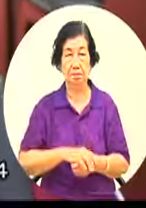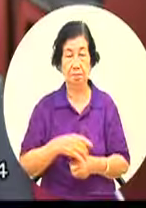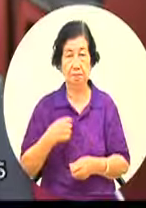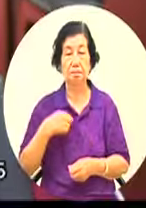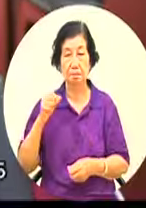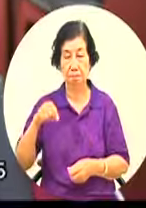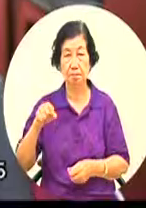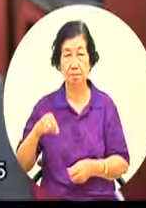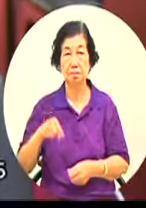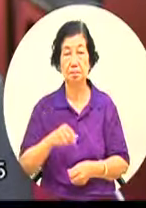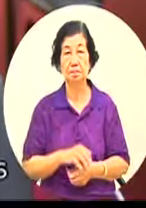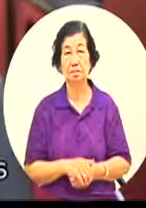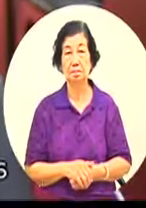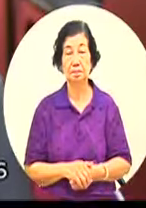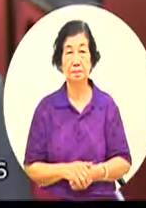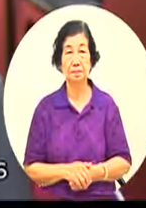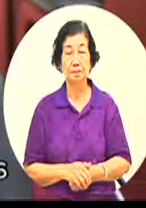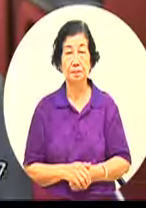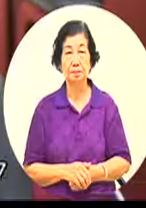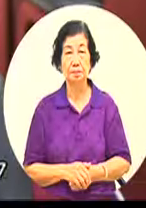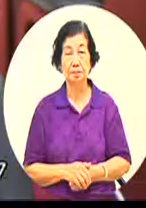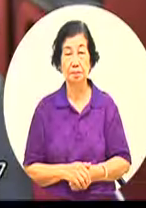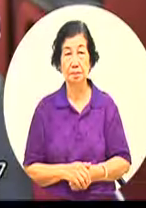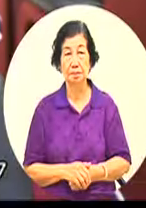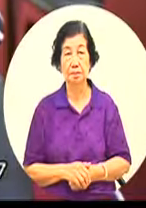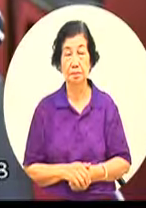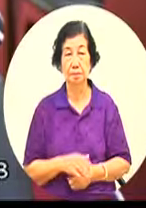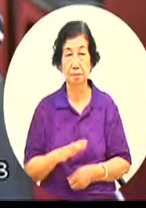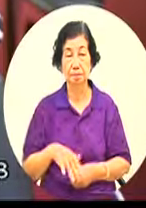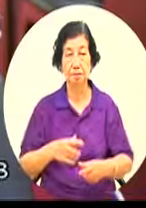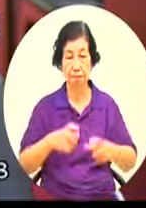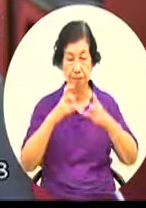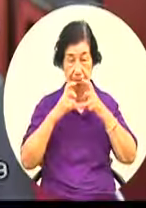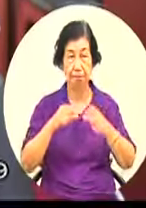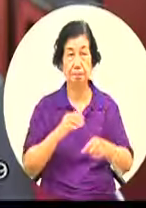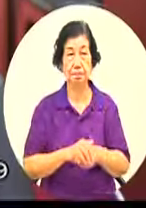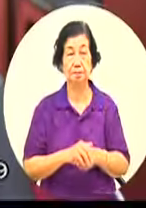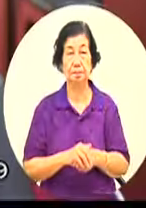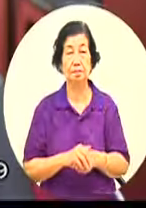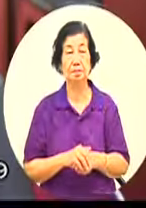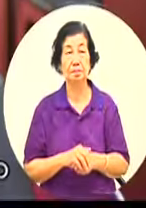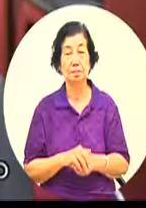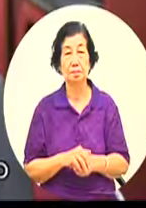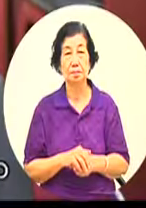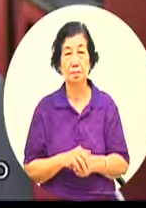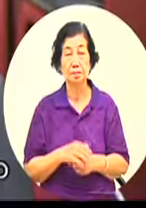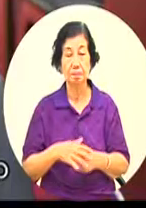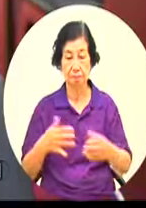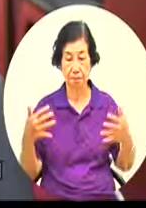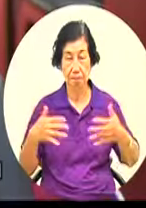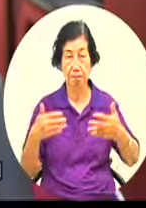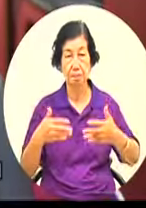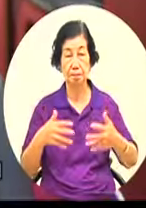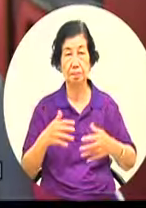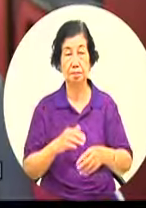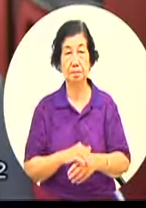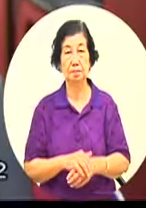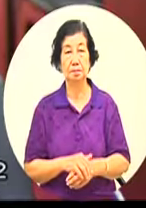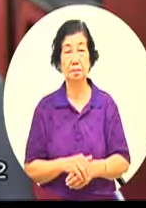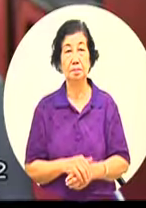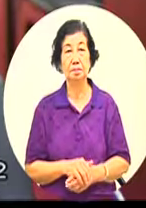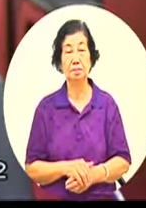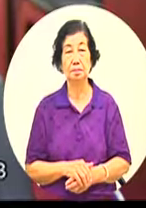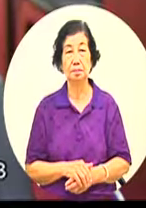但是我还是要回归原题，回来到原来的问题哦，就是说